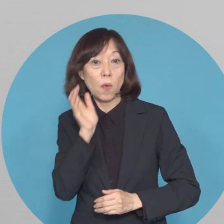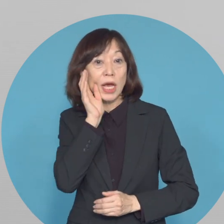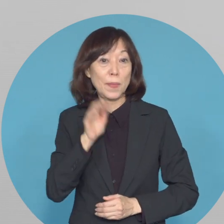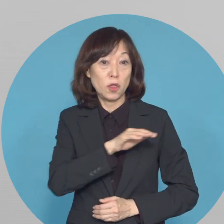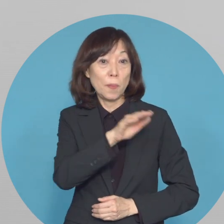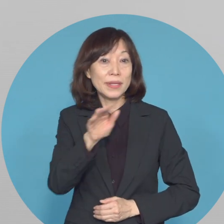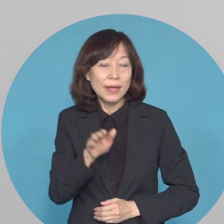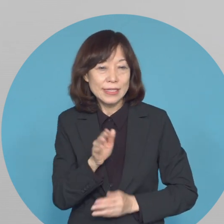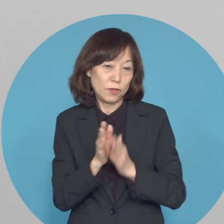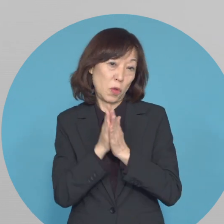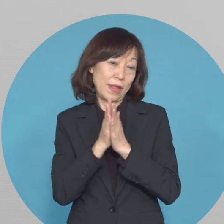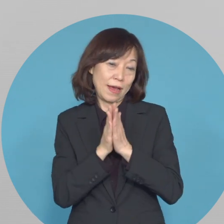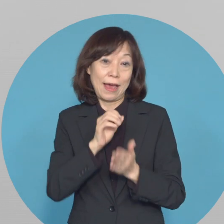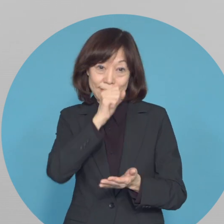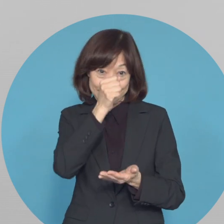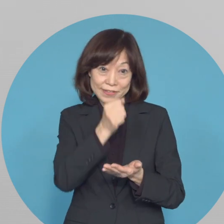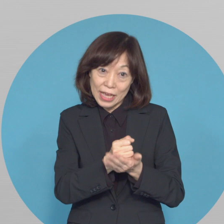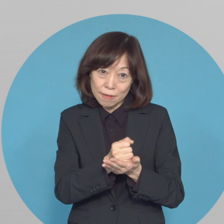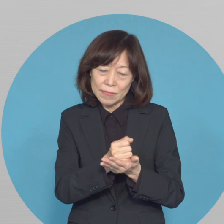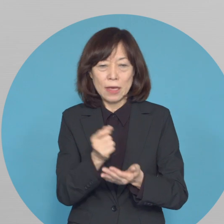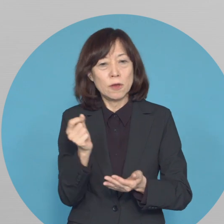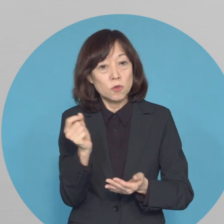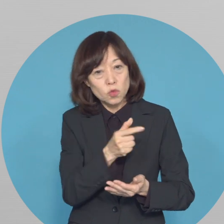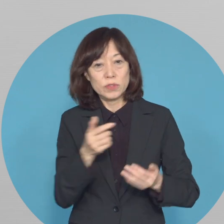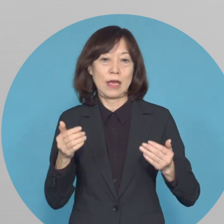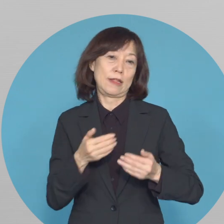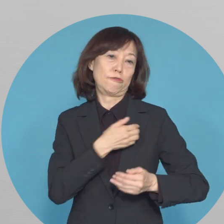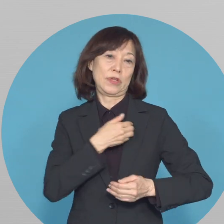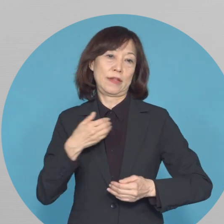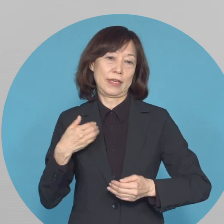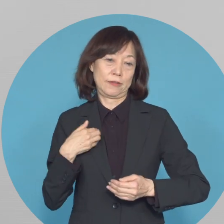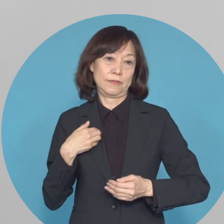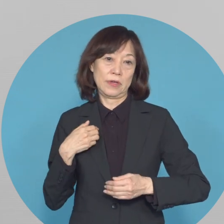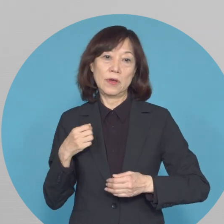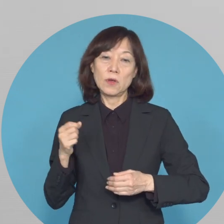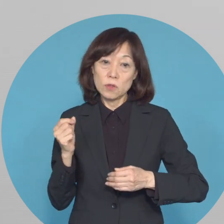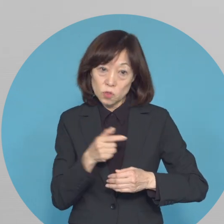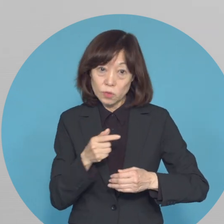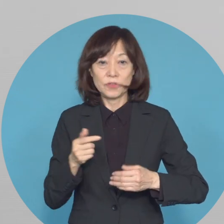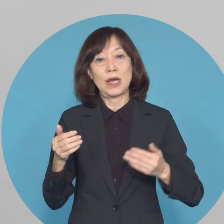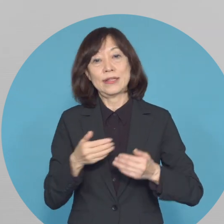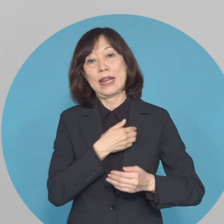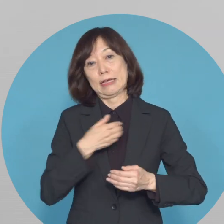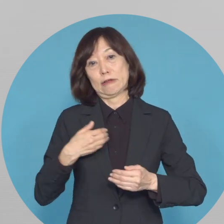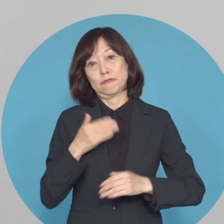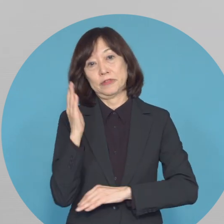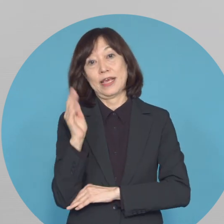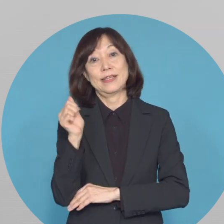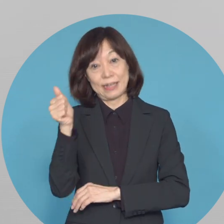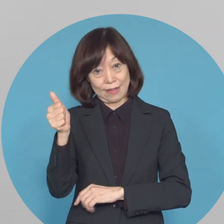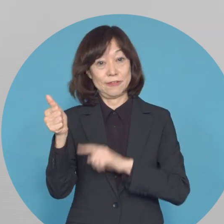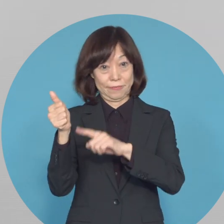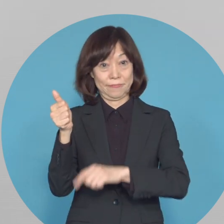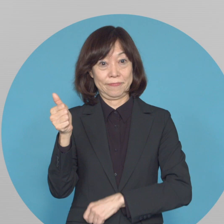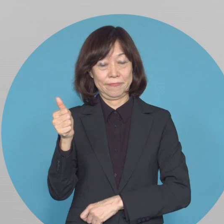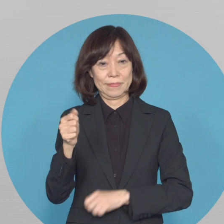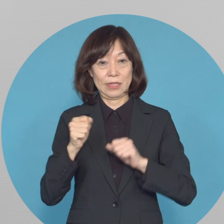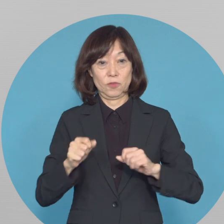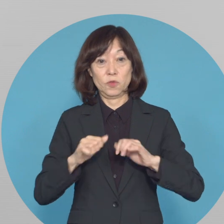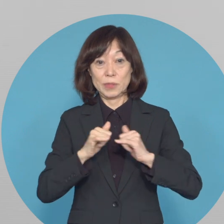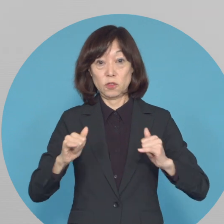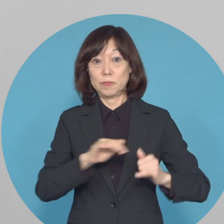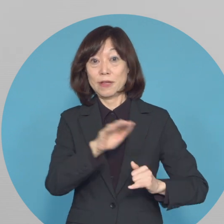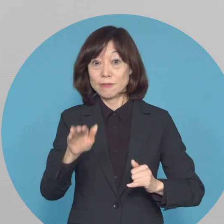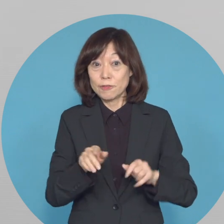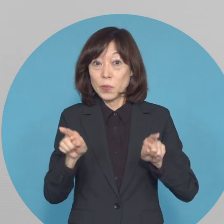さんの願い実現に直ちに働くことができる即戦力の政治家です。住民の皆さんと一